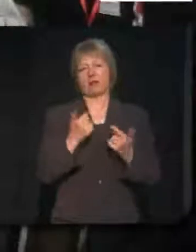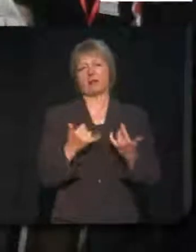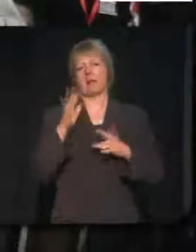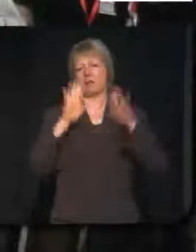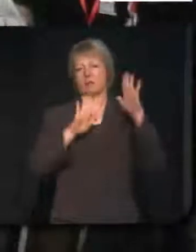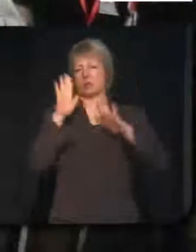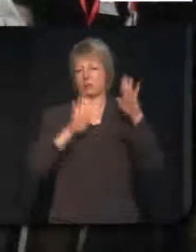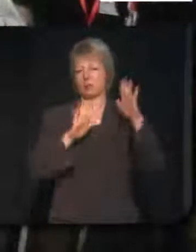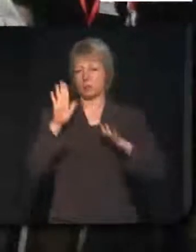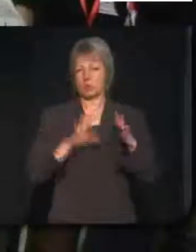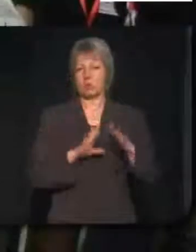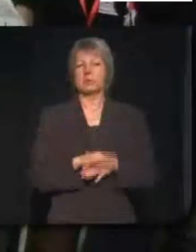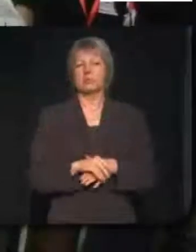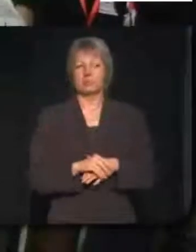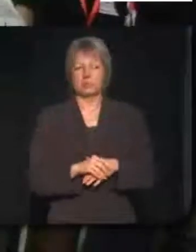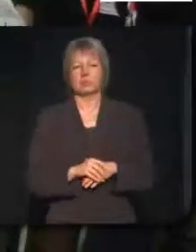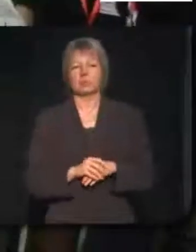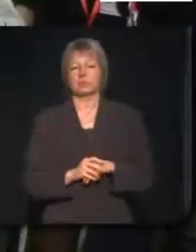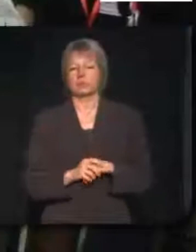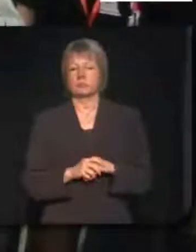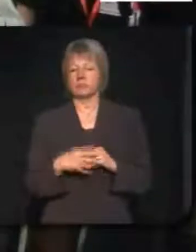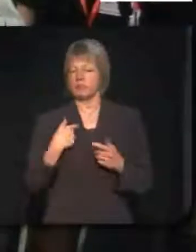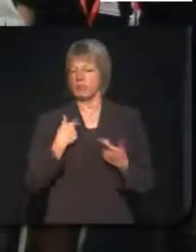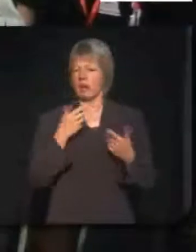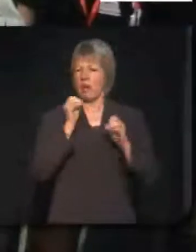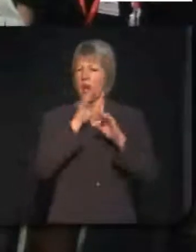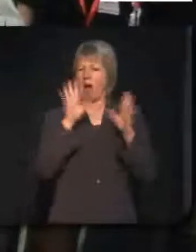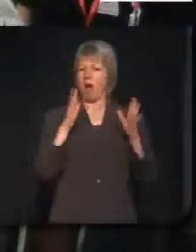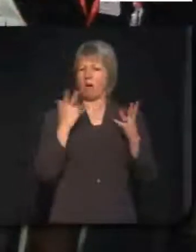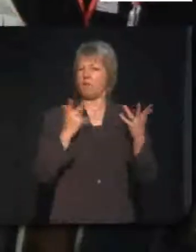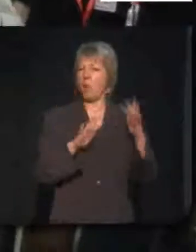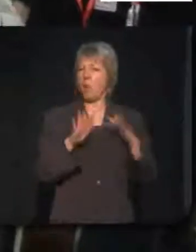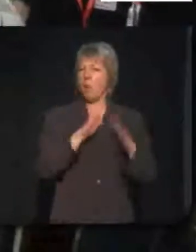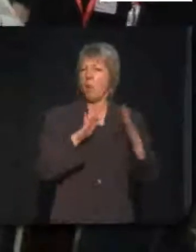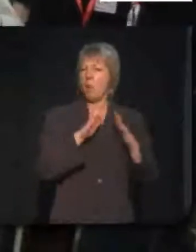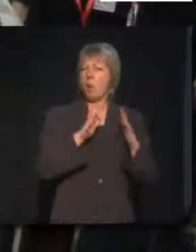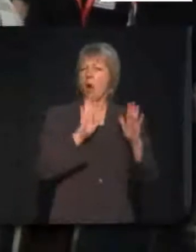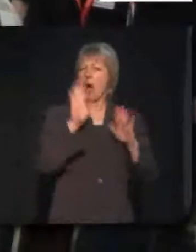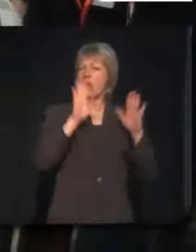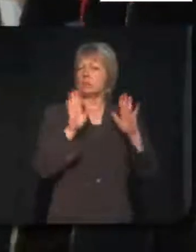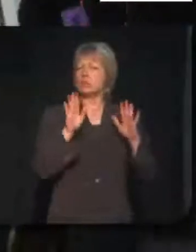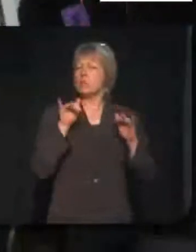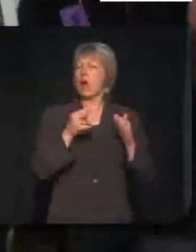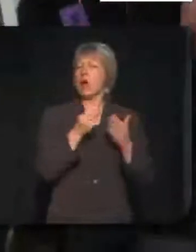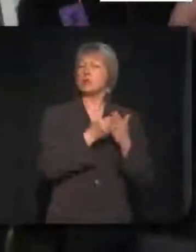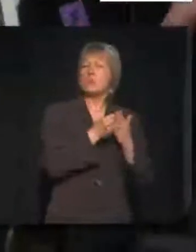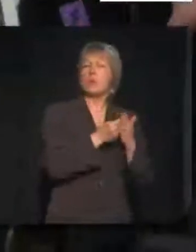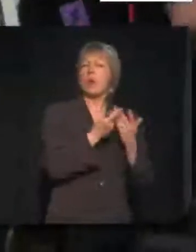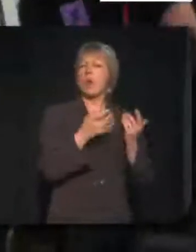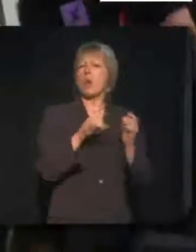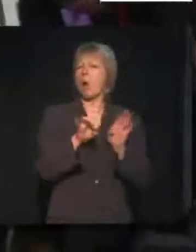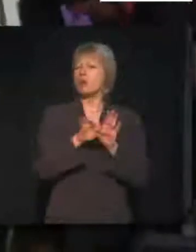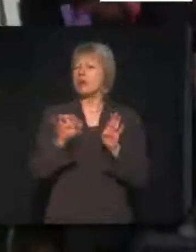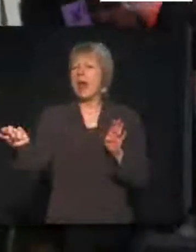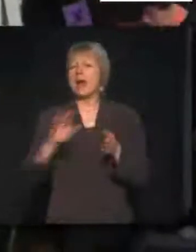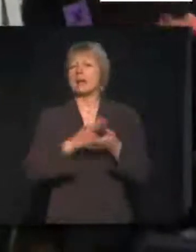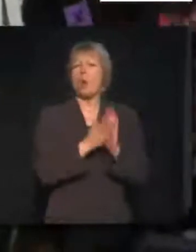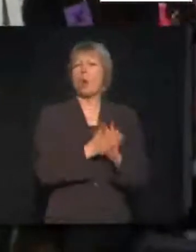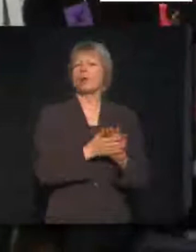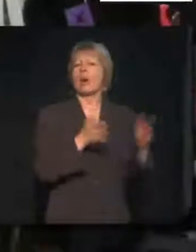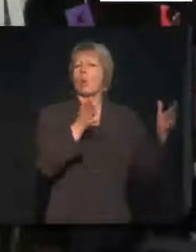ich habe die Frage wo abgestimmt wird weil es gibt sonst Symbole für online oder für Urnen